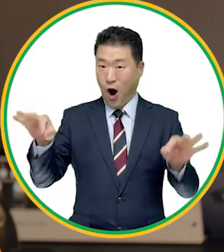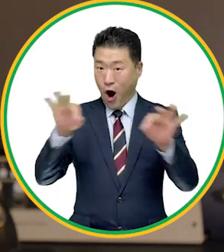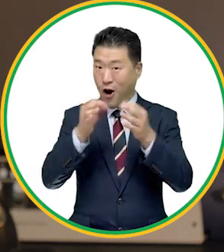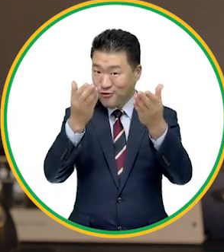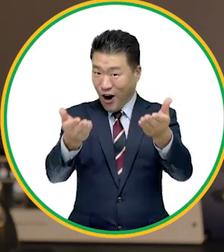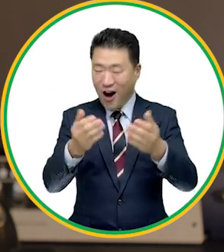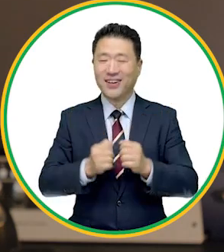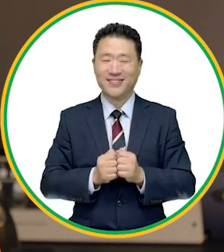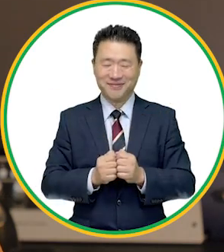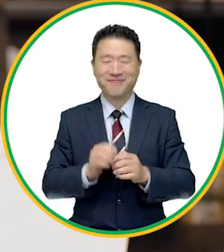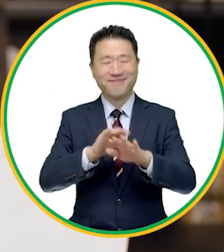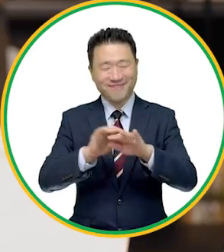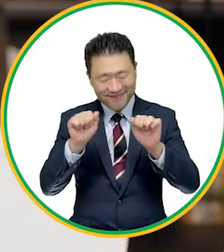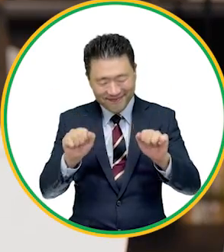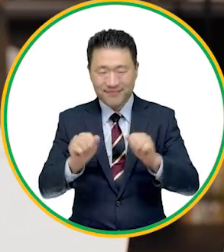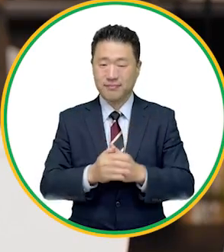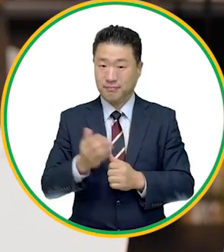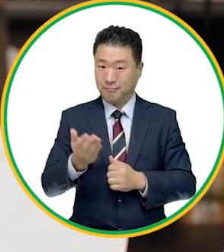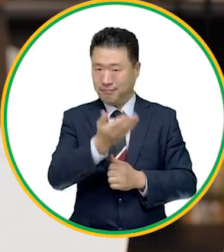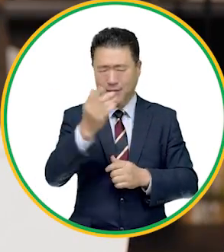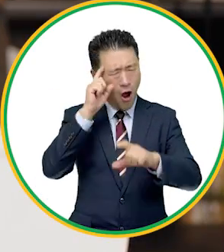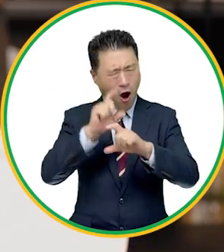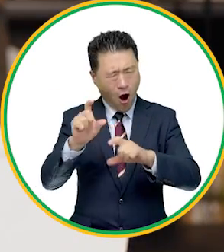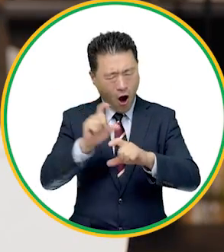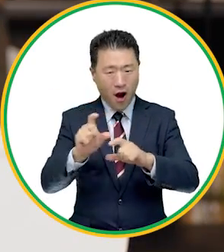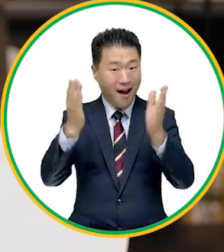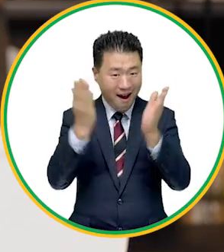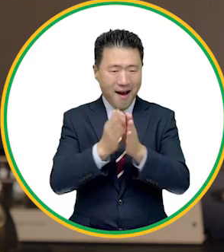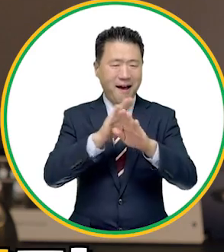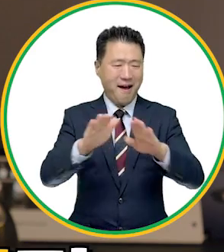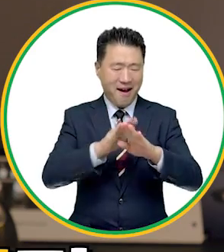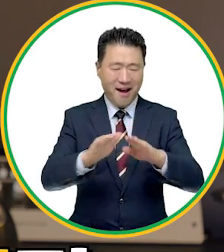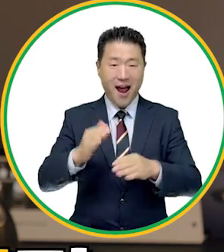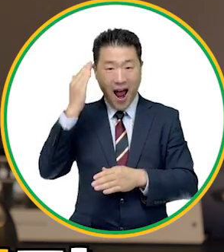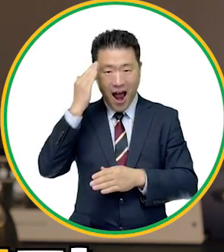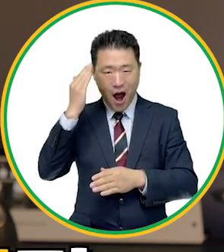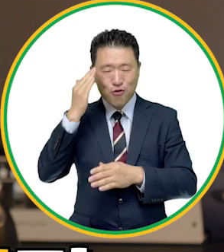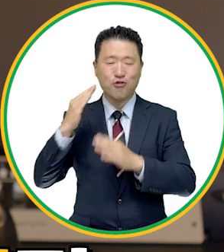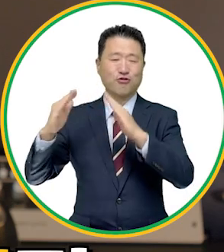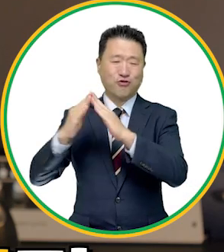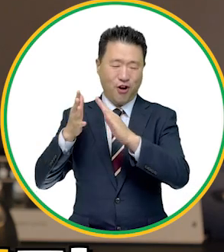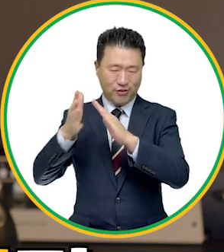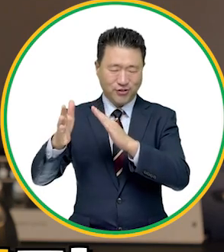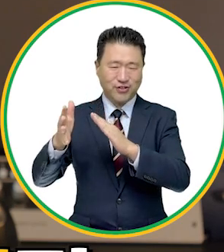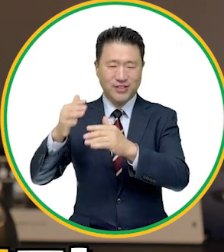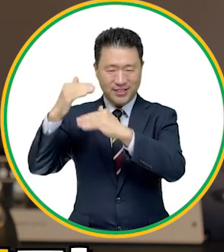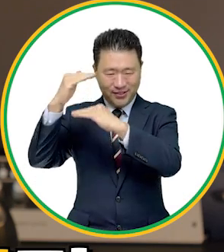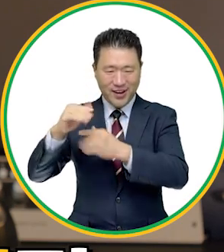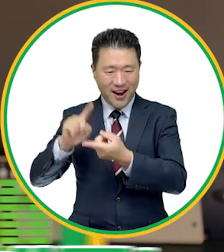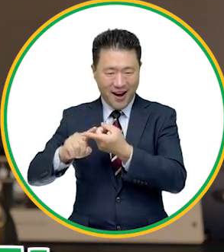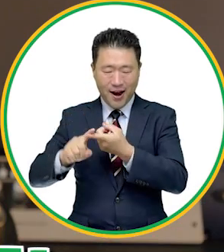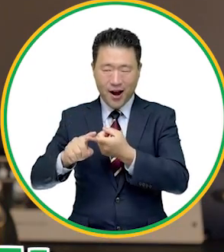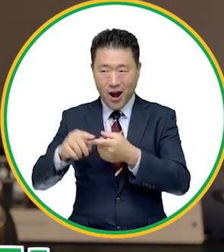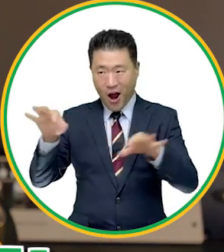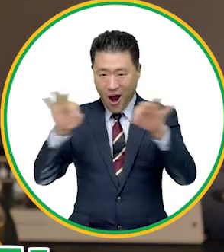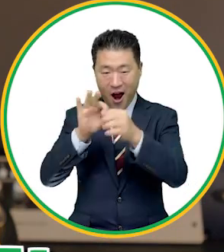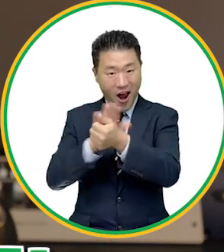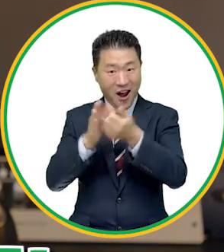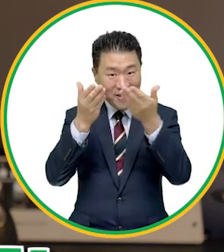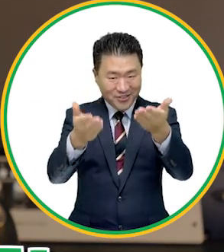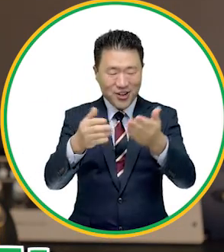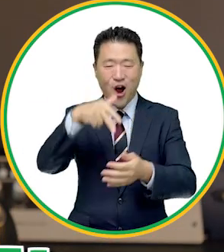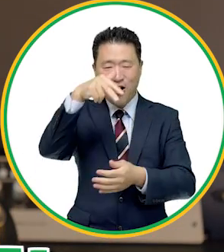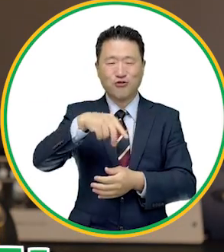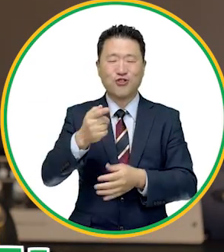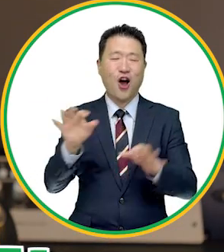주디가 추천해줘! 안녕하세요. 여러분의 고민에 맞춰 한국주택금융공사의 다양한 상품과 서비스를